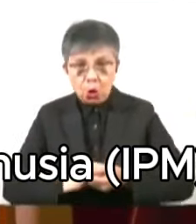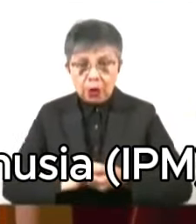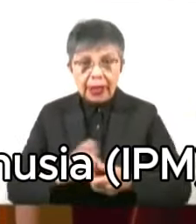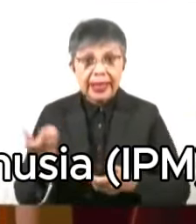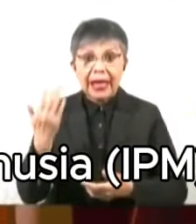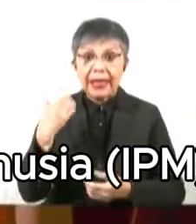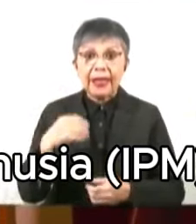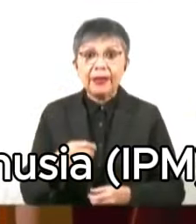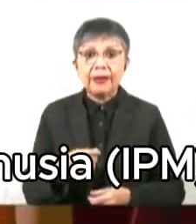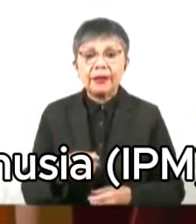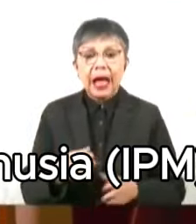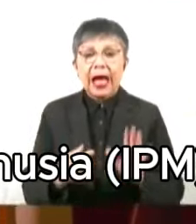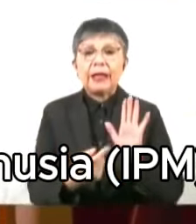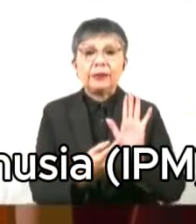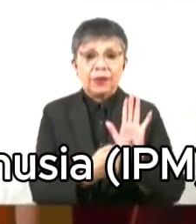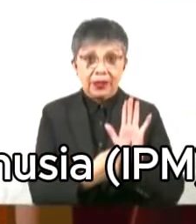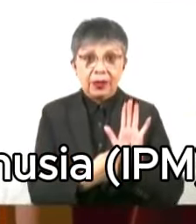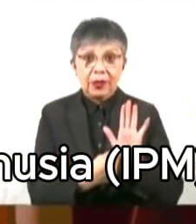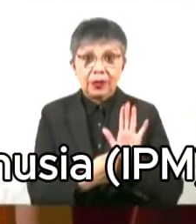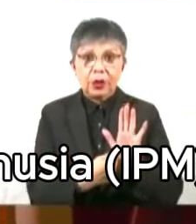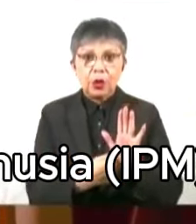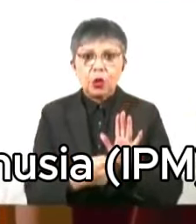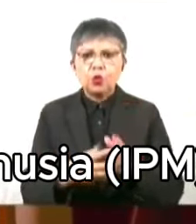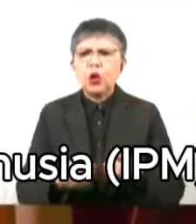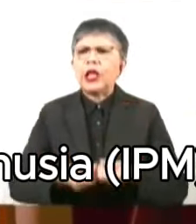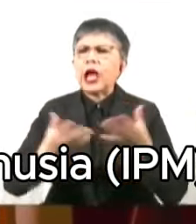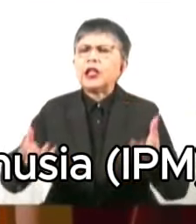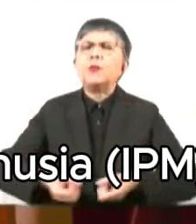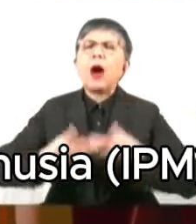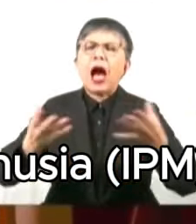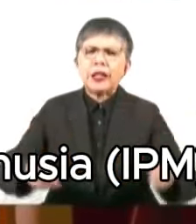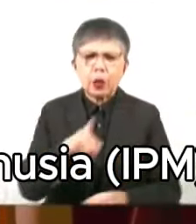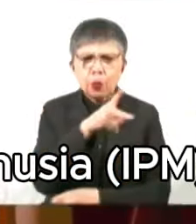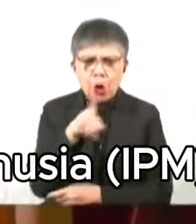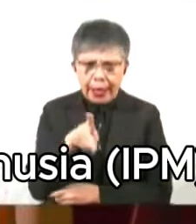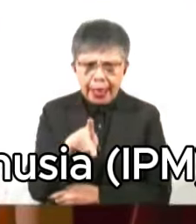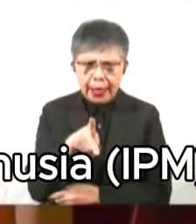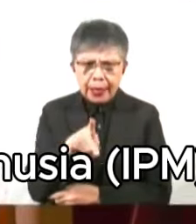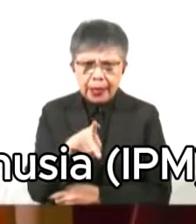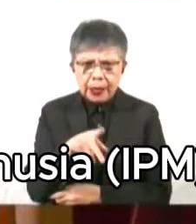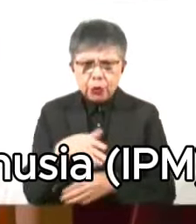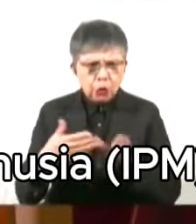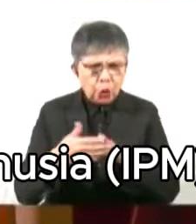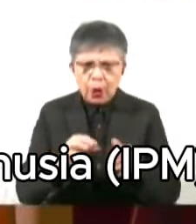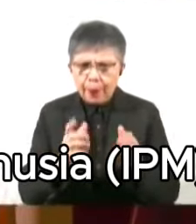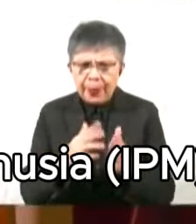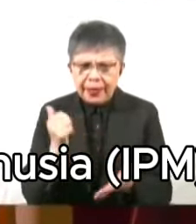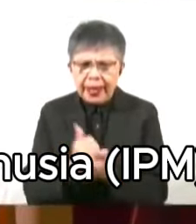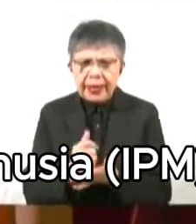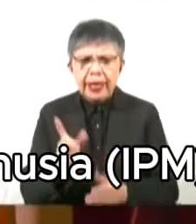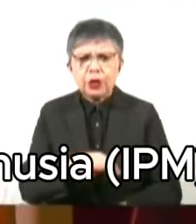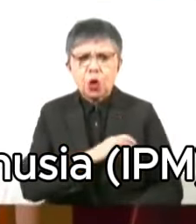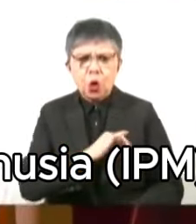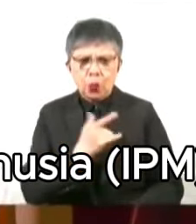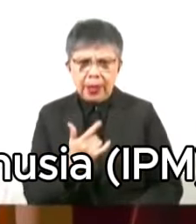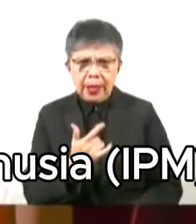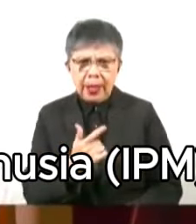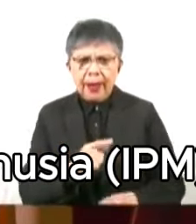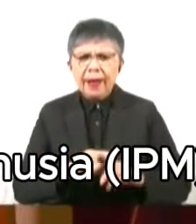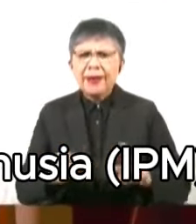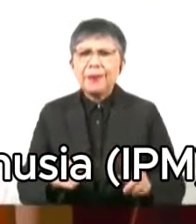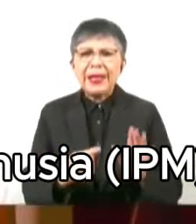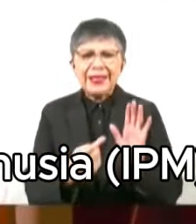tadi disampaikan fakta udah dikasih begitu banyak proyek strategis nasional dari Pak Jokowi kan